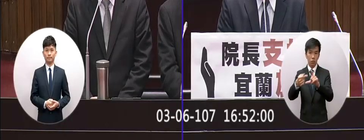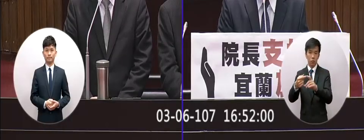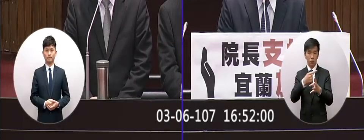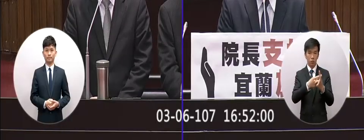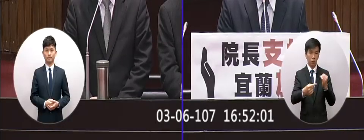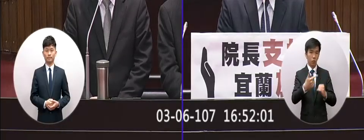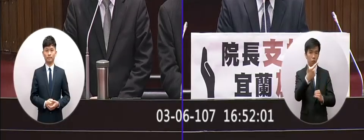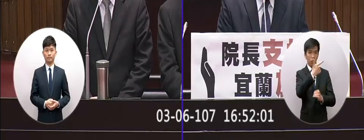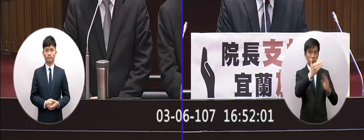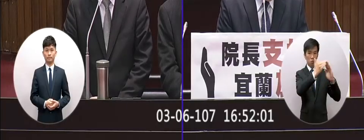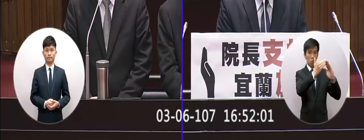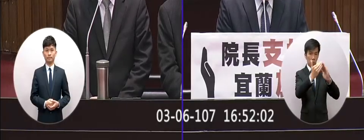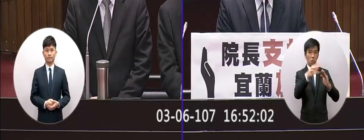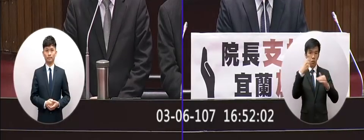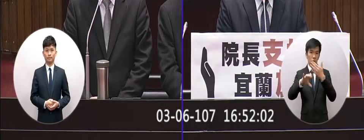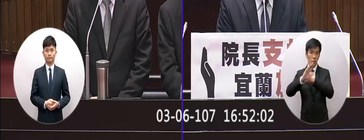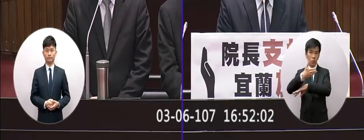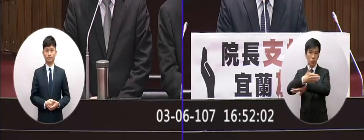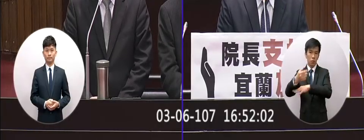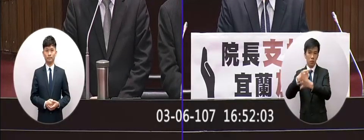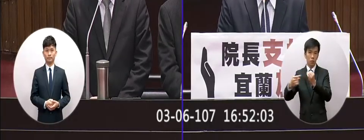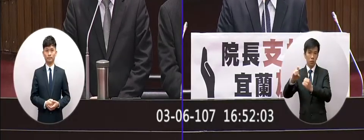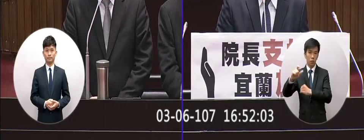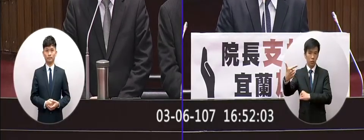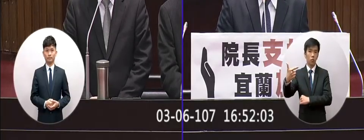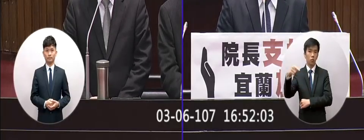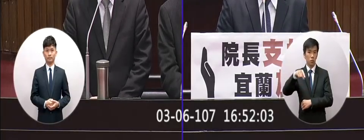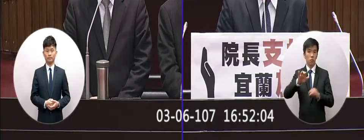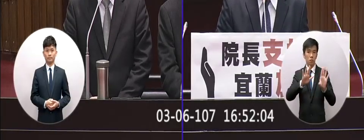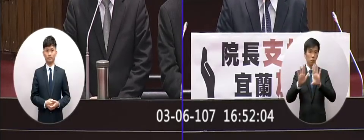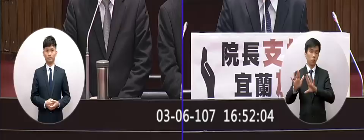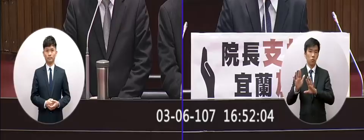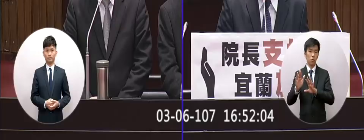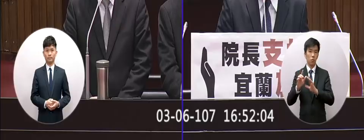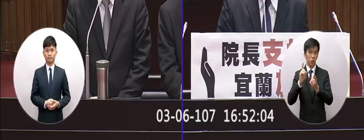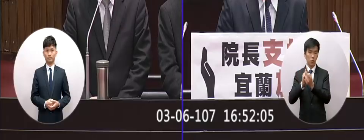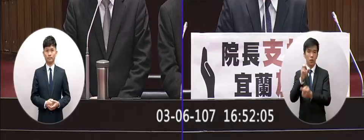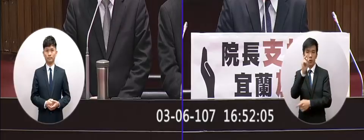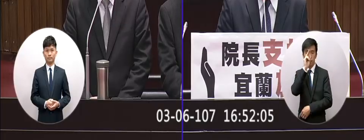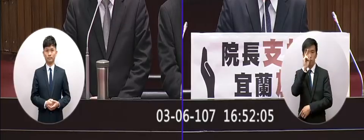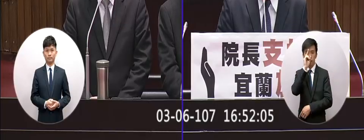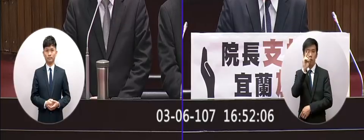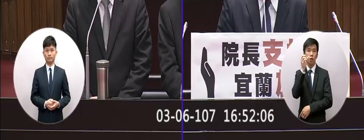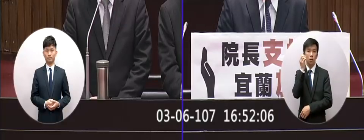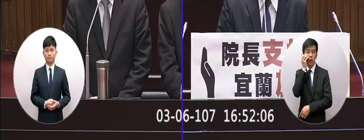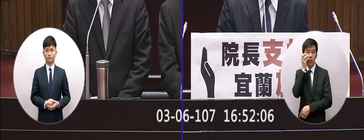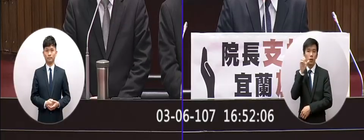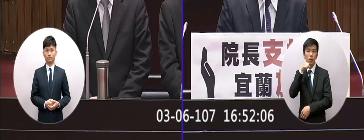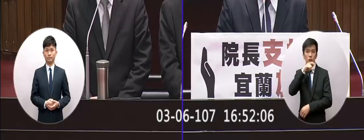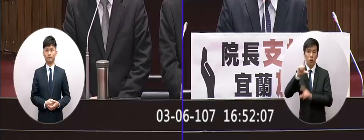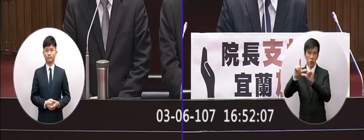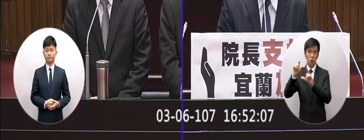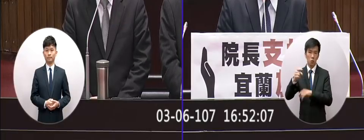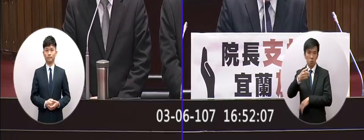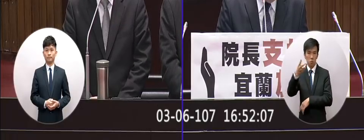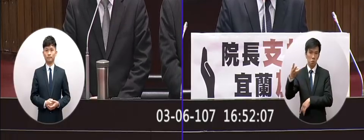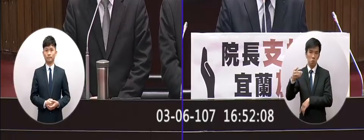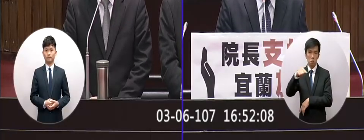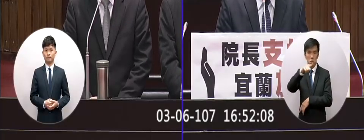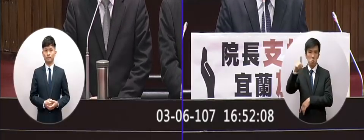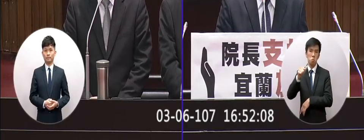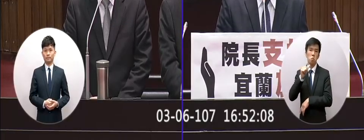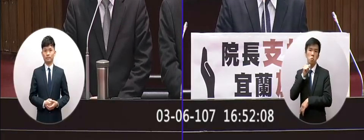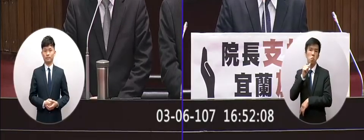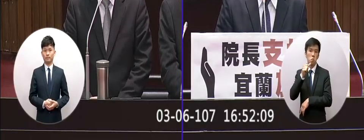十六县市之后呢，这种状况呢，对东部的宜兰、花莲、台东呢，越见贫